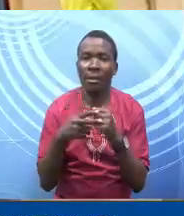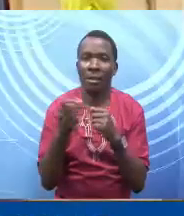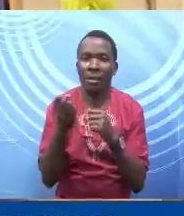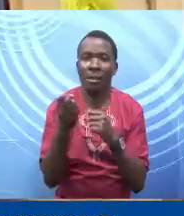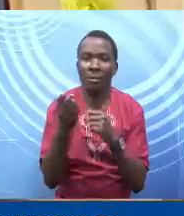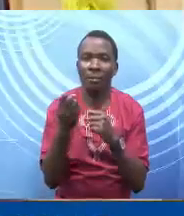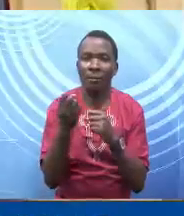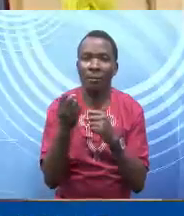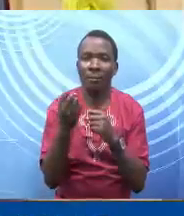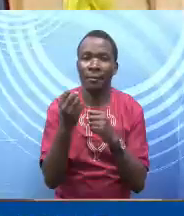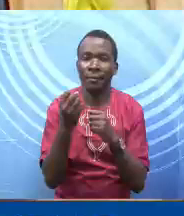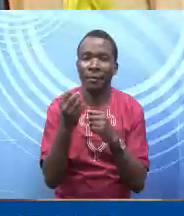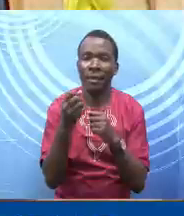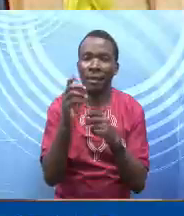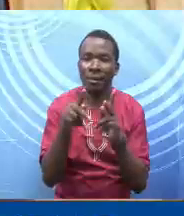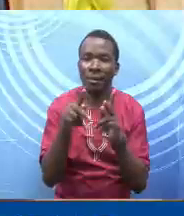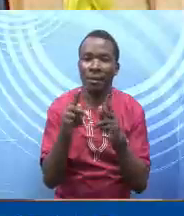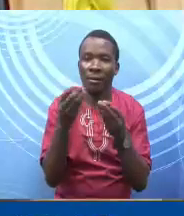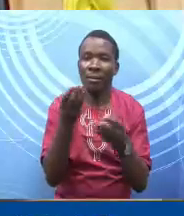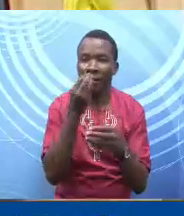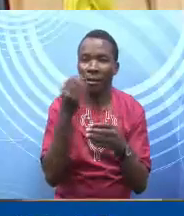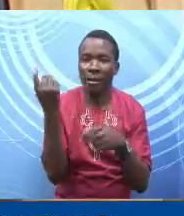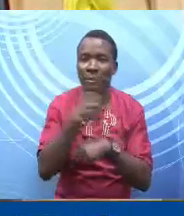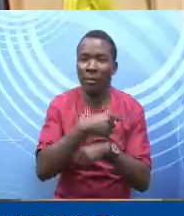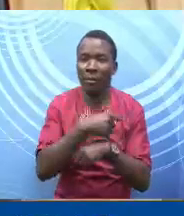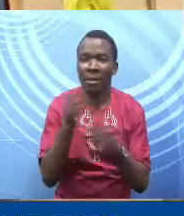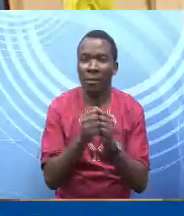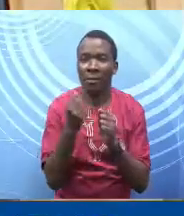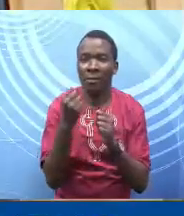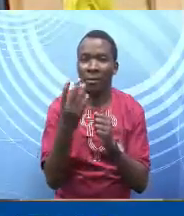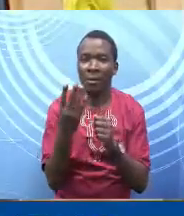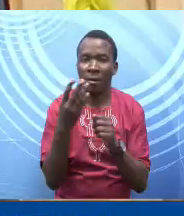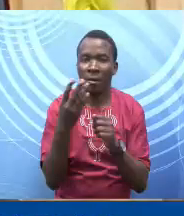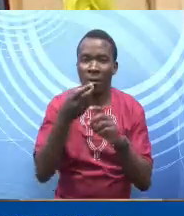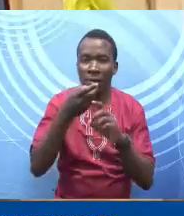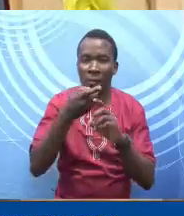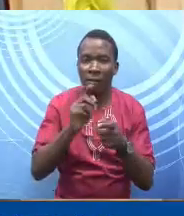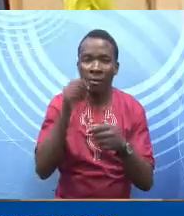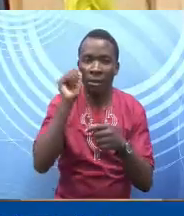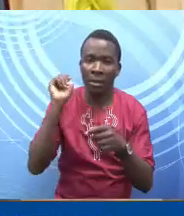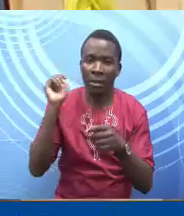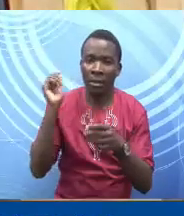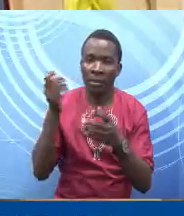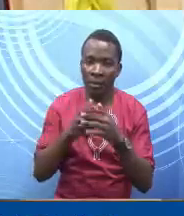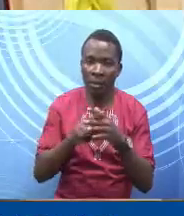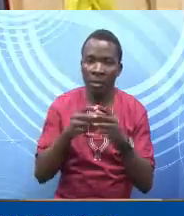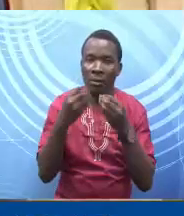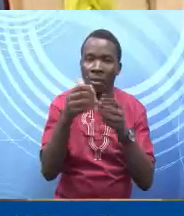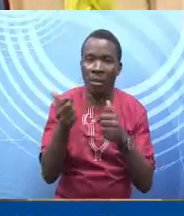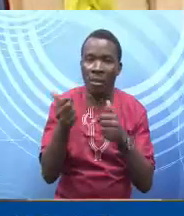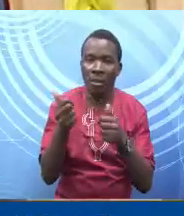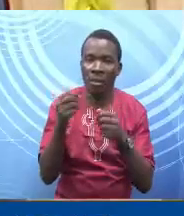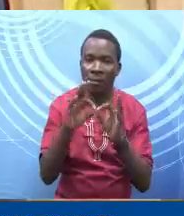4875 nibo twahaye ibyo kurya by'iminsi 14 kuva ejo nabwo rero twatangiye guha indi miryango